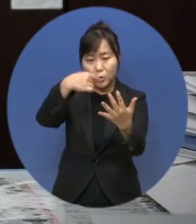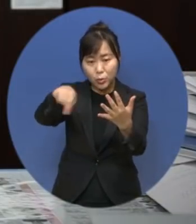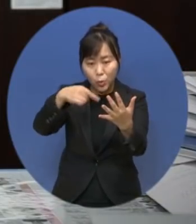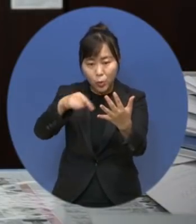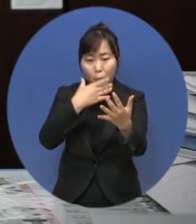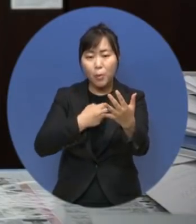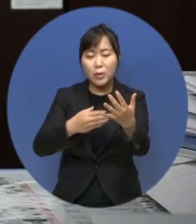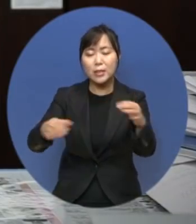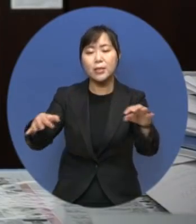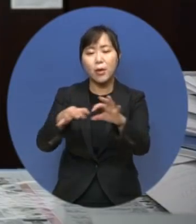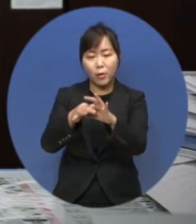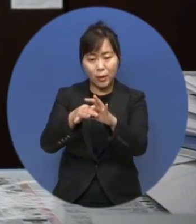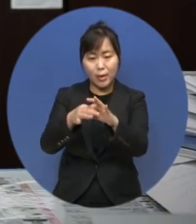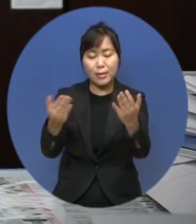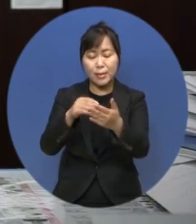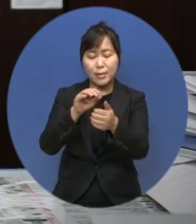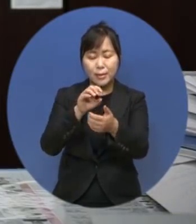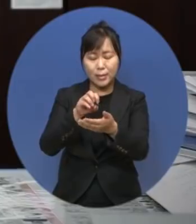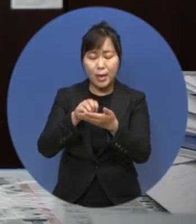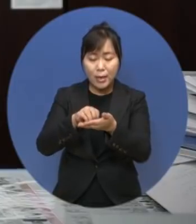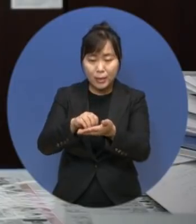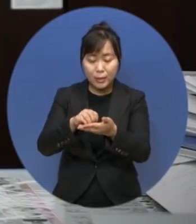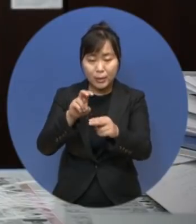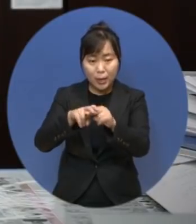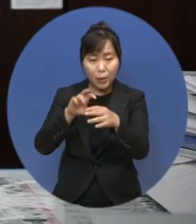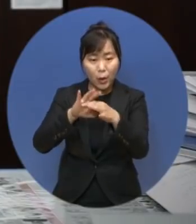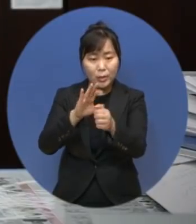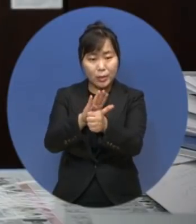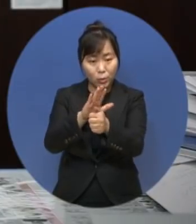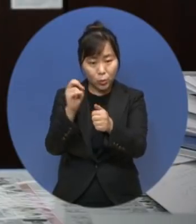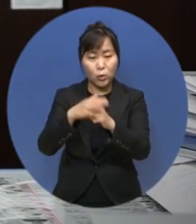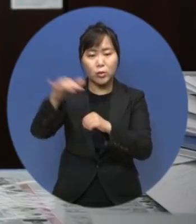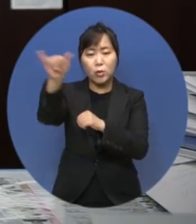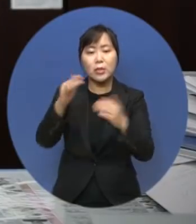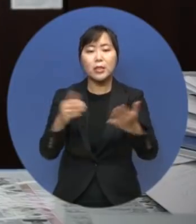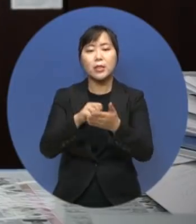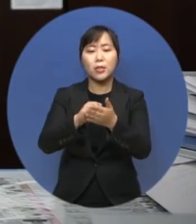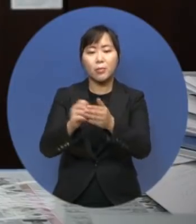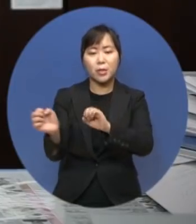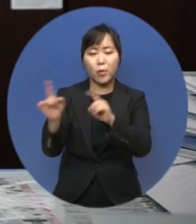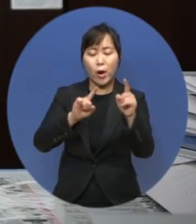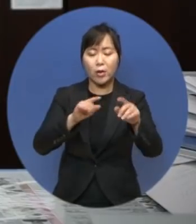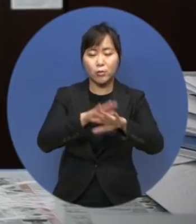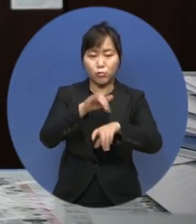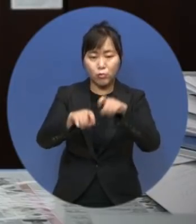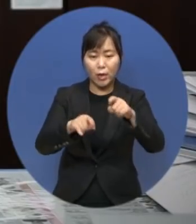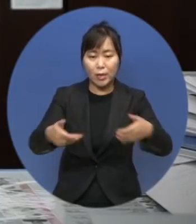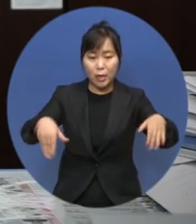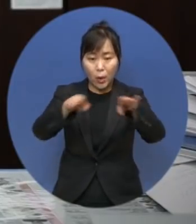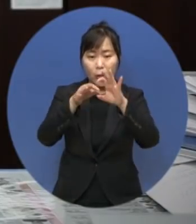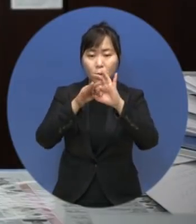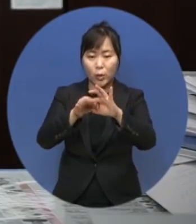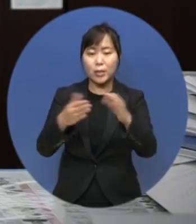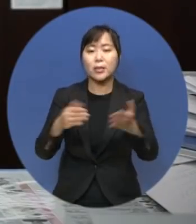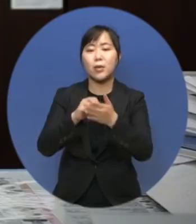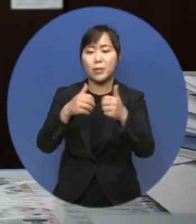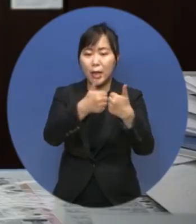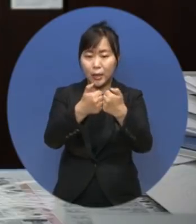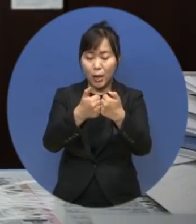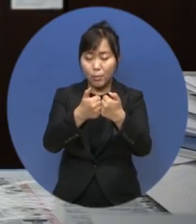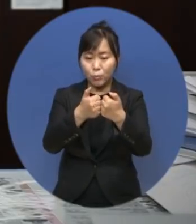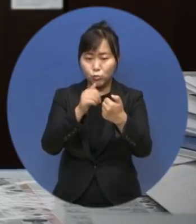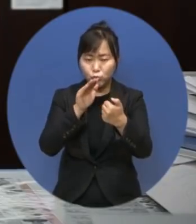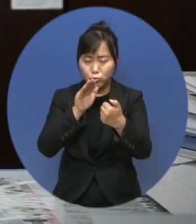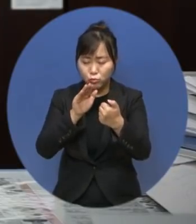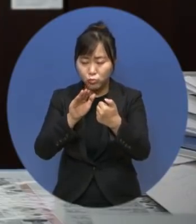복지연계형 일자리 사업 지원 및 전국 직업재활 수행기관을 통해 직업 상담부터 취업 후 적응